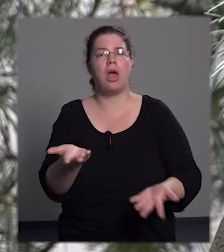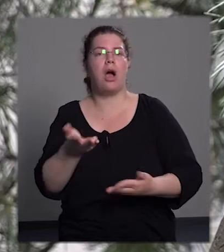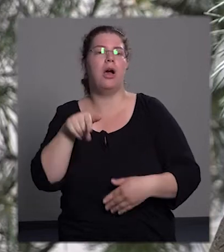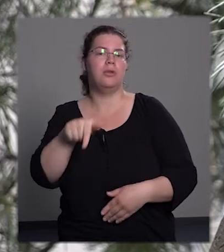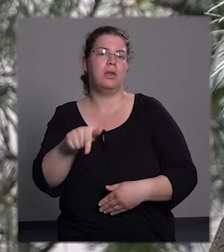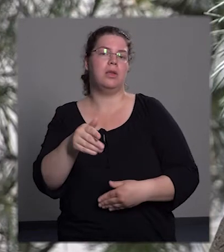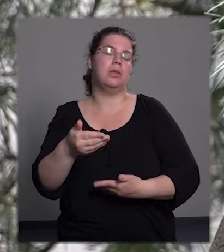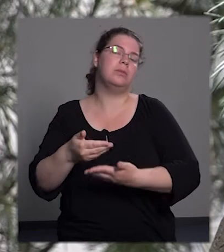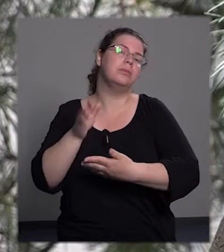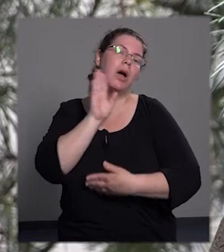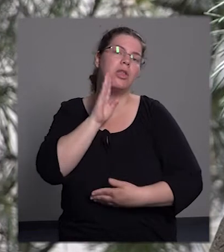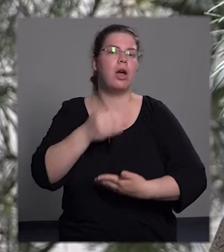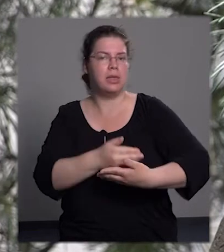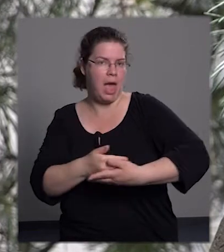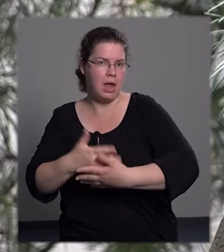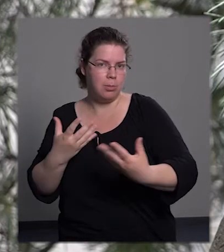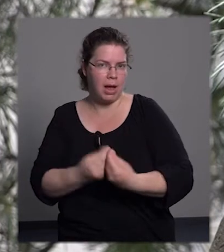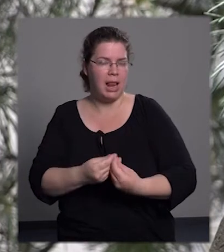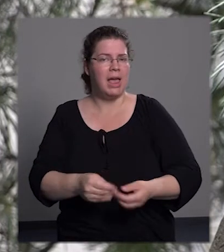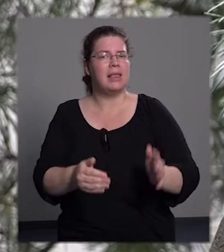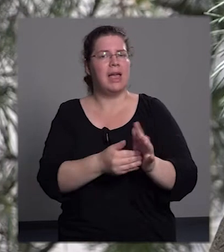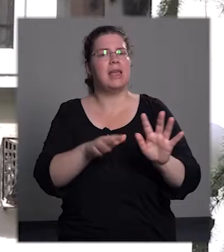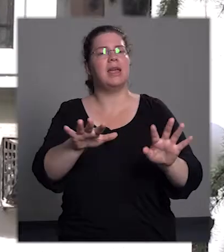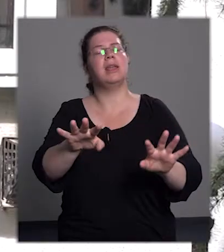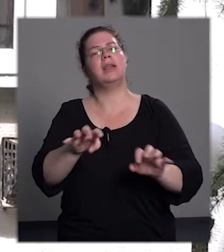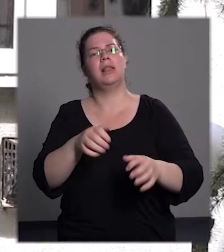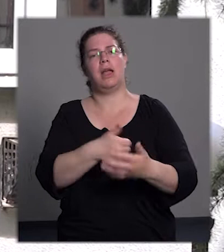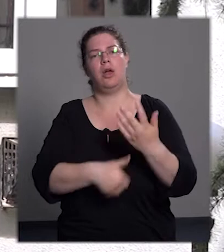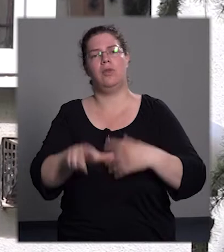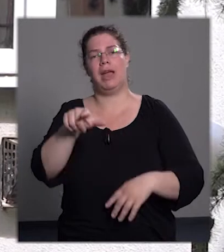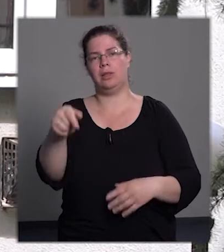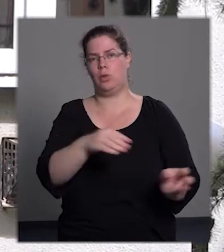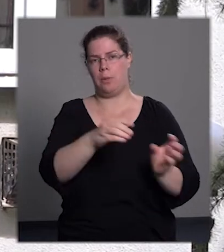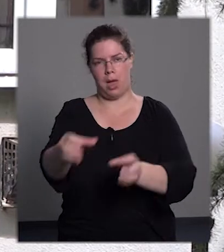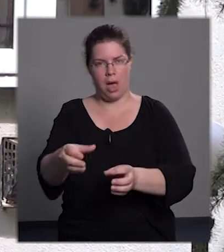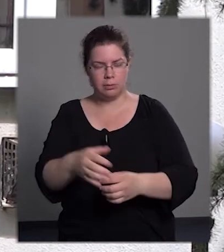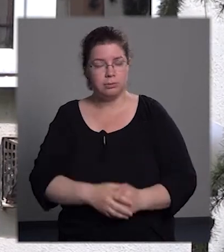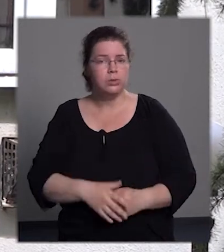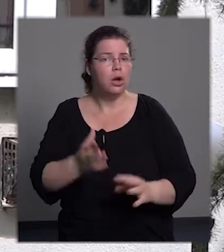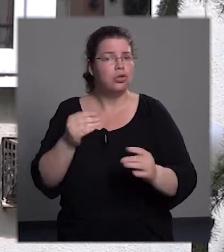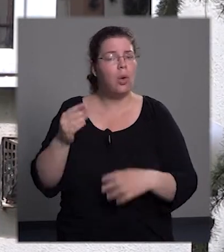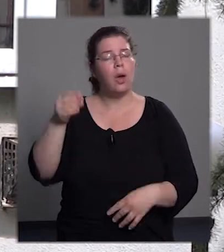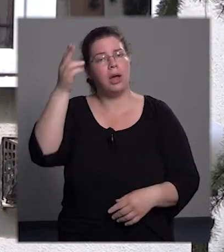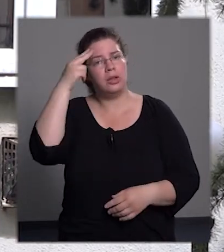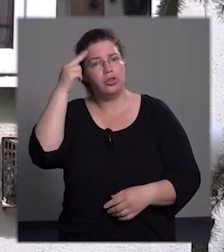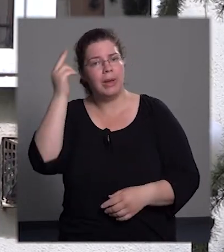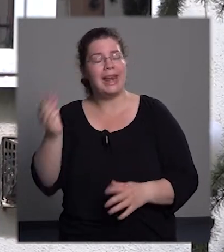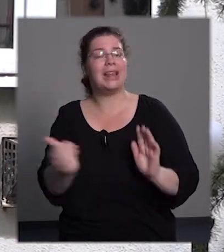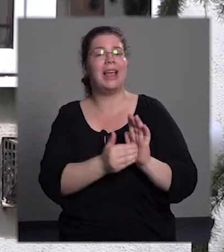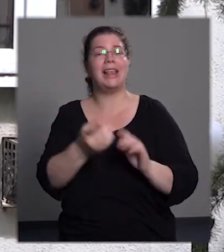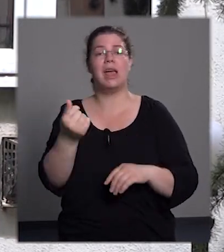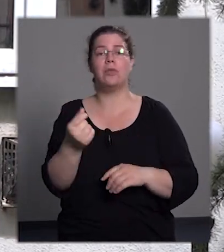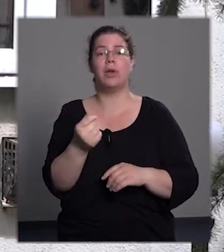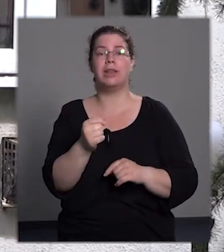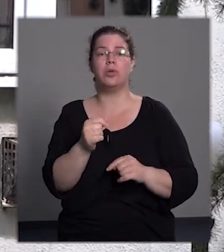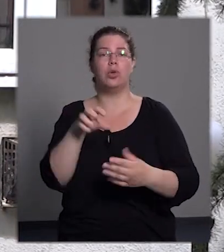ez 1962-ben került ide. Sokan talán talán ismerhetik, az 1000 forintosnak a